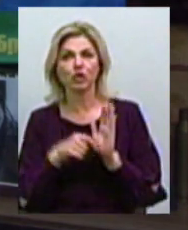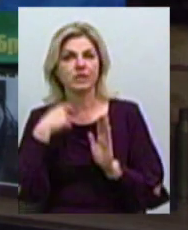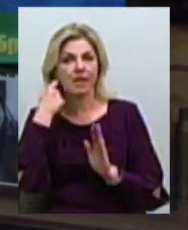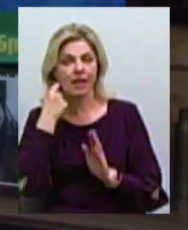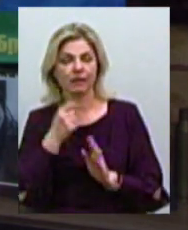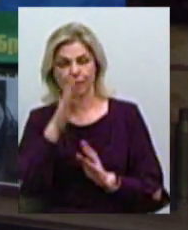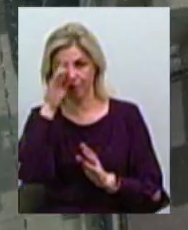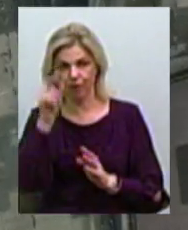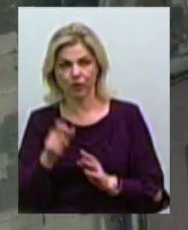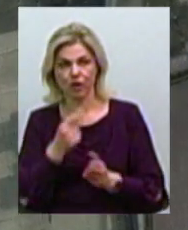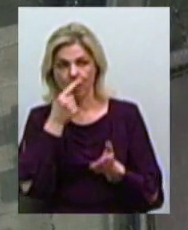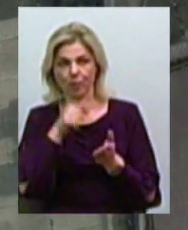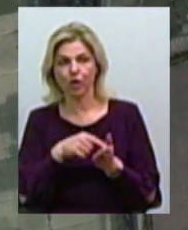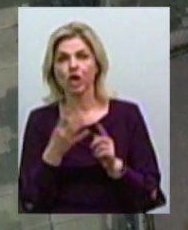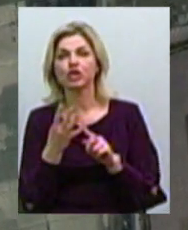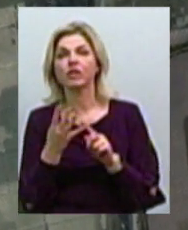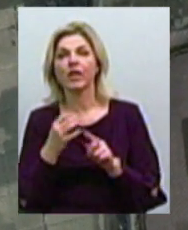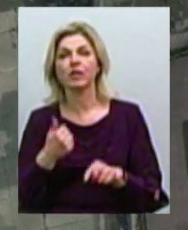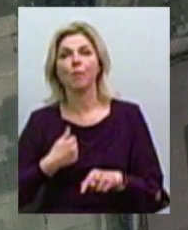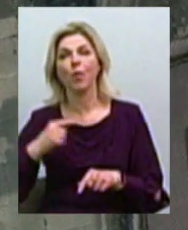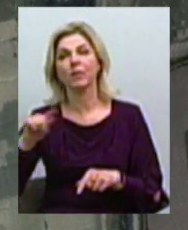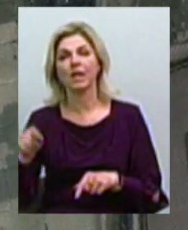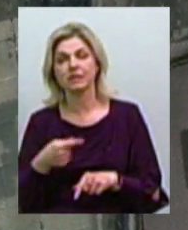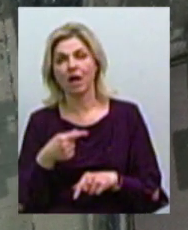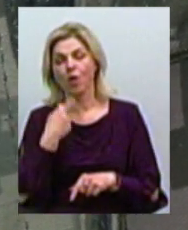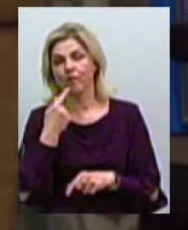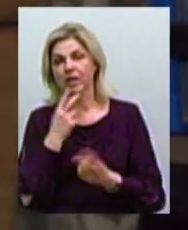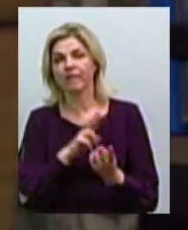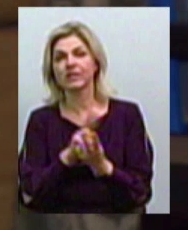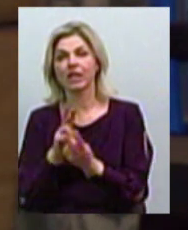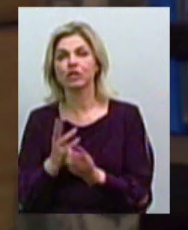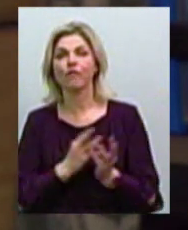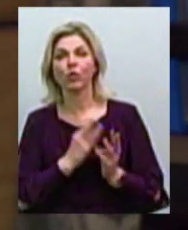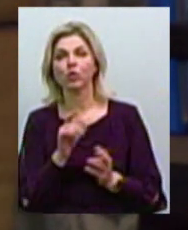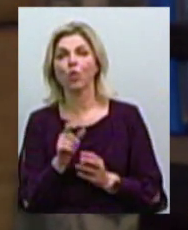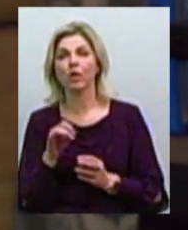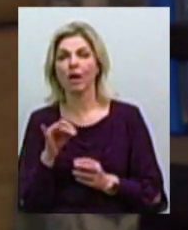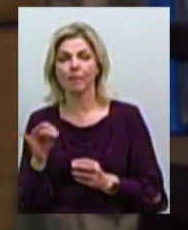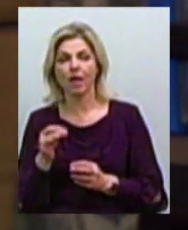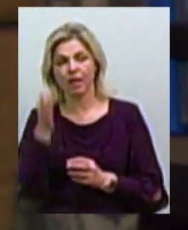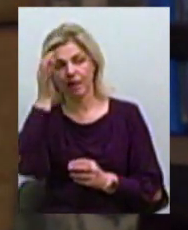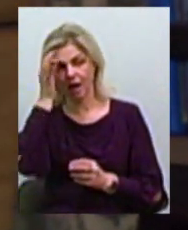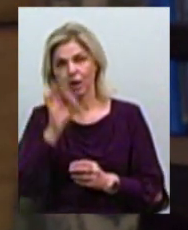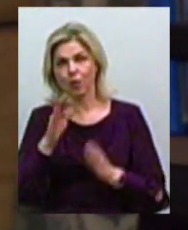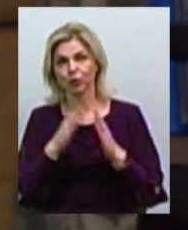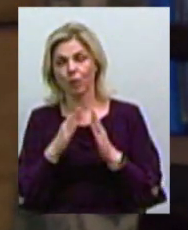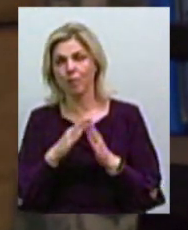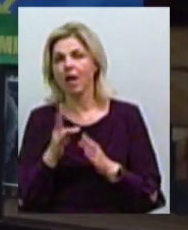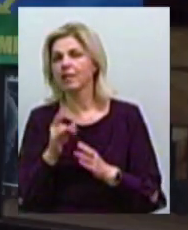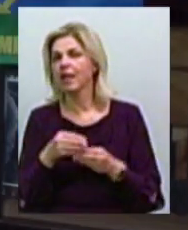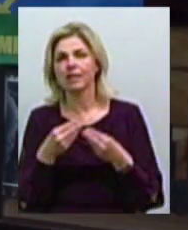Мінаков потрапив до 4-ї хвилі мобілізації. Говорить, зустрічі з волонтерами на сході країни нагадував про домівку та не давали впасти